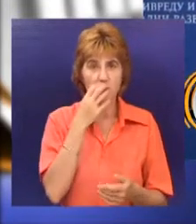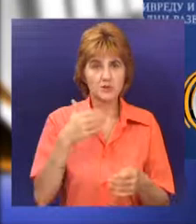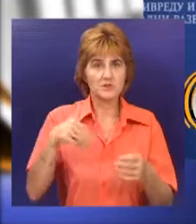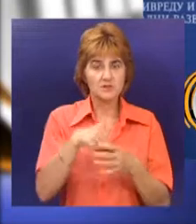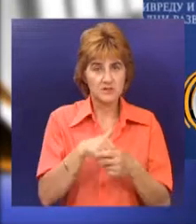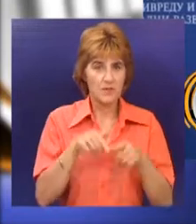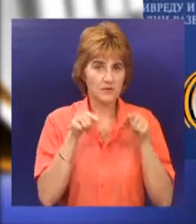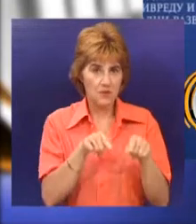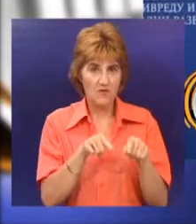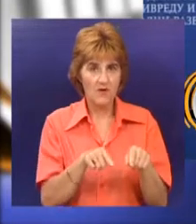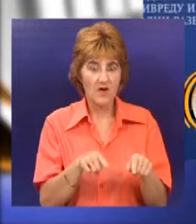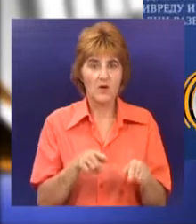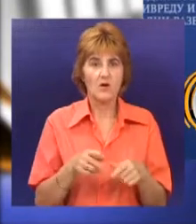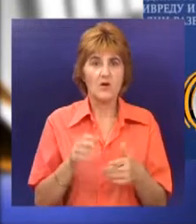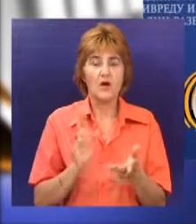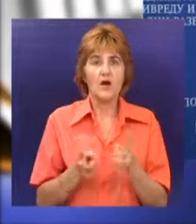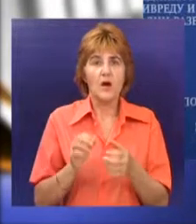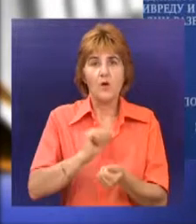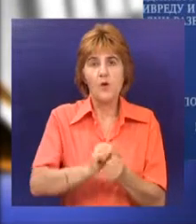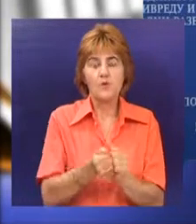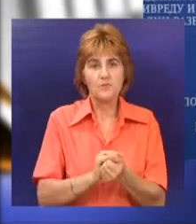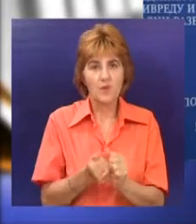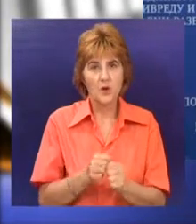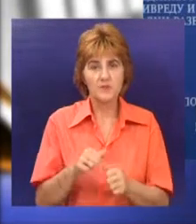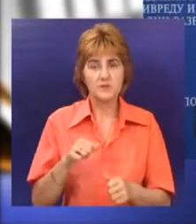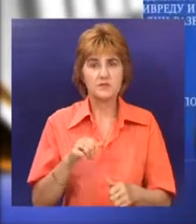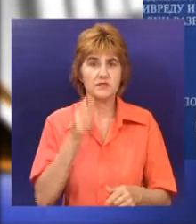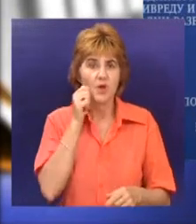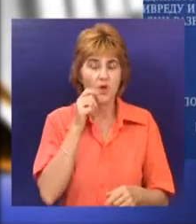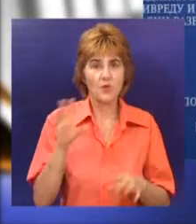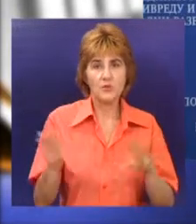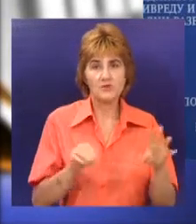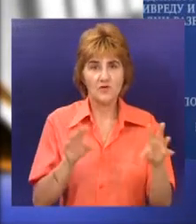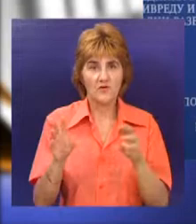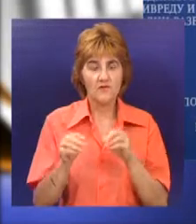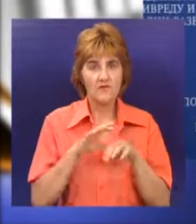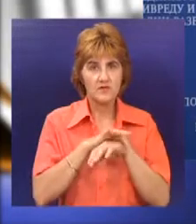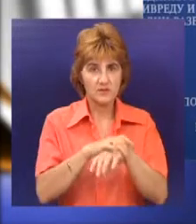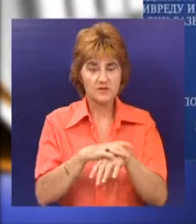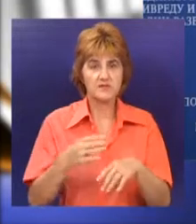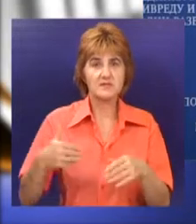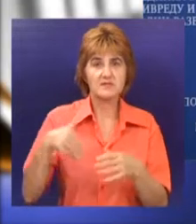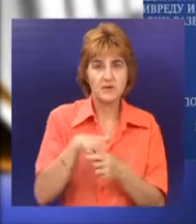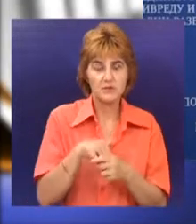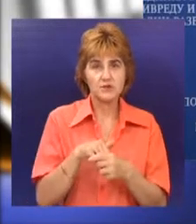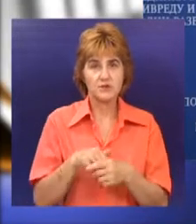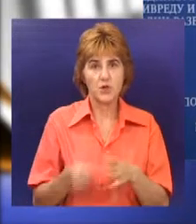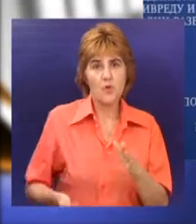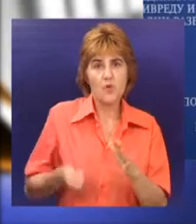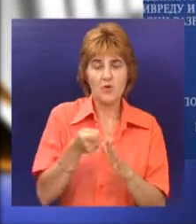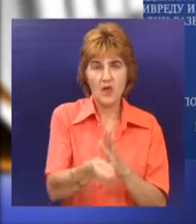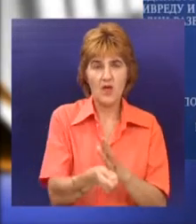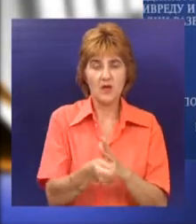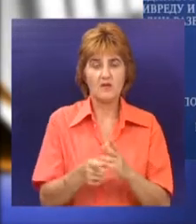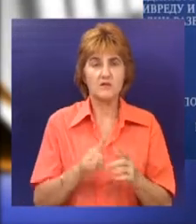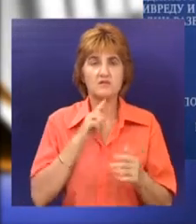preduzetničkim duhom i potrebom da se sa krizom borimo tako što ćemo zapošljavati ljude, tako što ćemo započinjati investicije, tako što ćemo